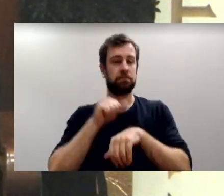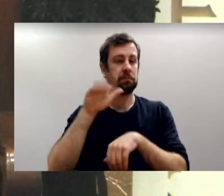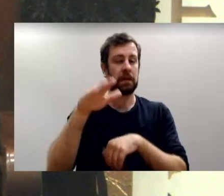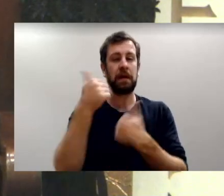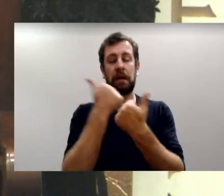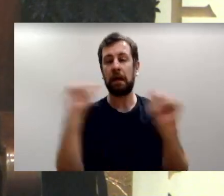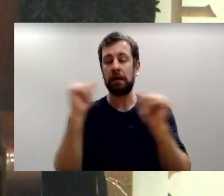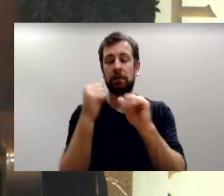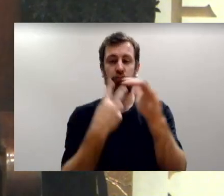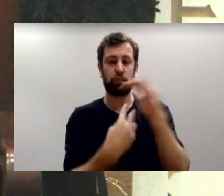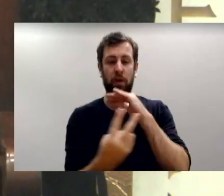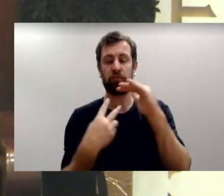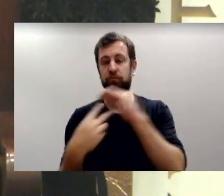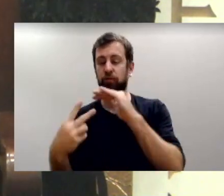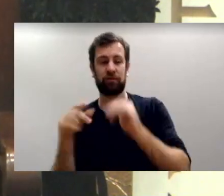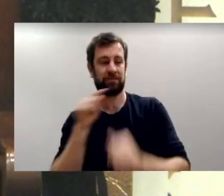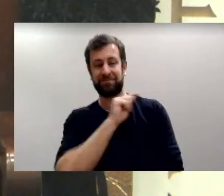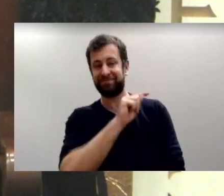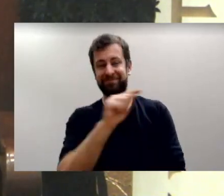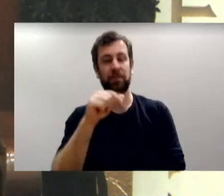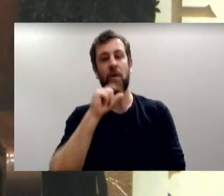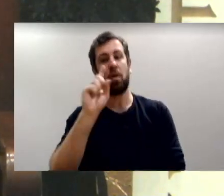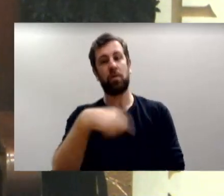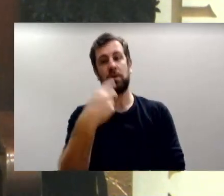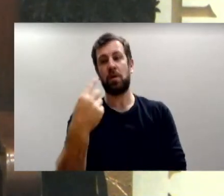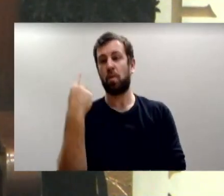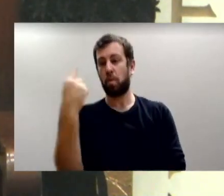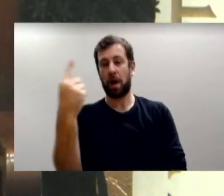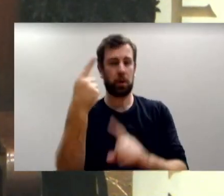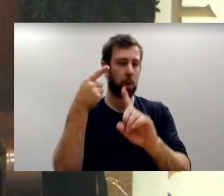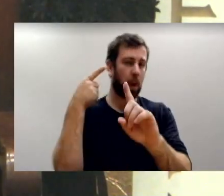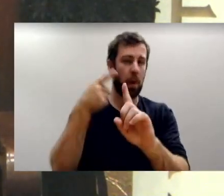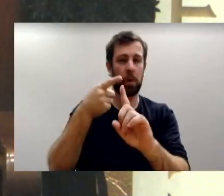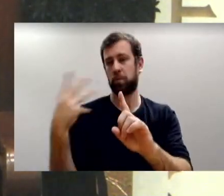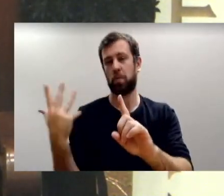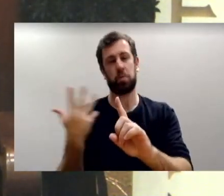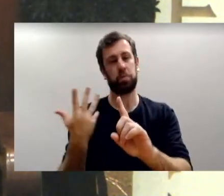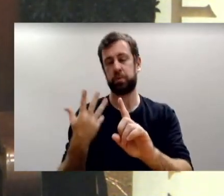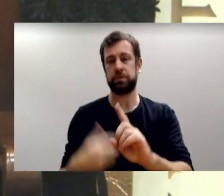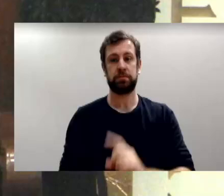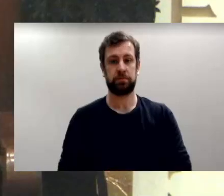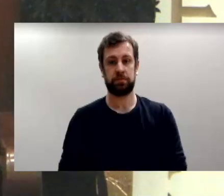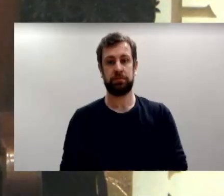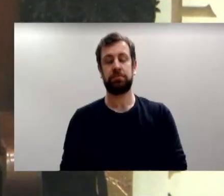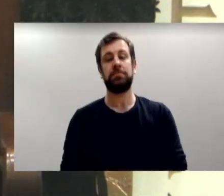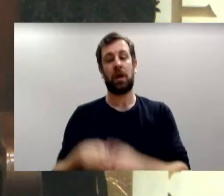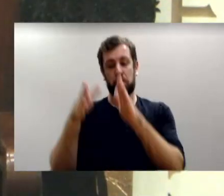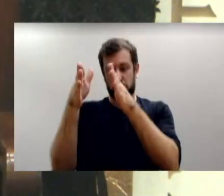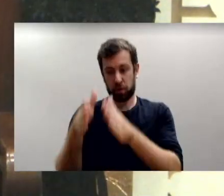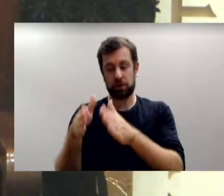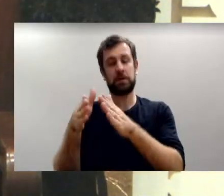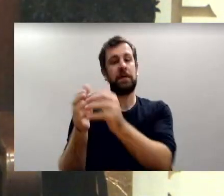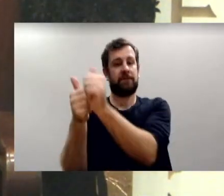إِلَّا لِيُطَعَ بِعُذْنِ اللَّهِ, except for one purpose, that he be obeyed.